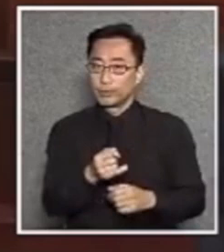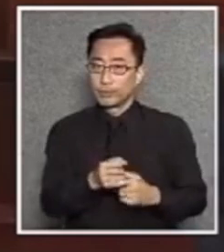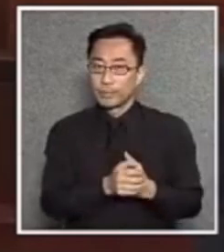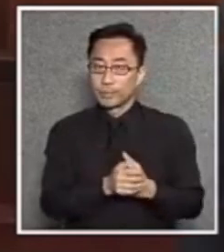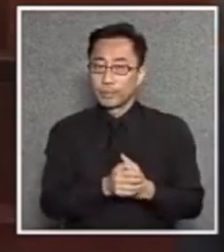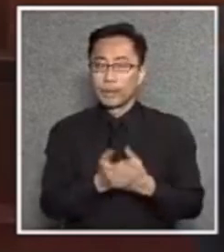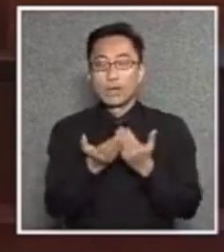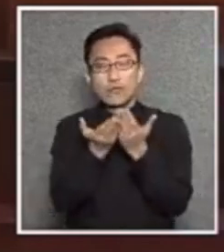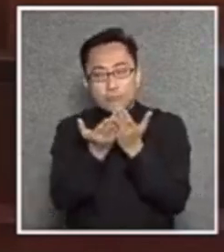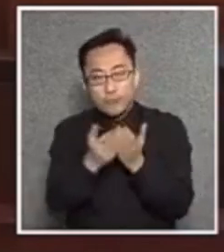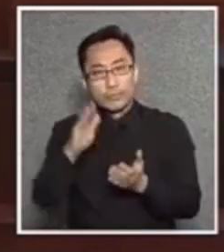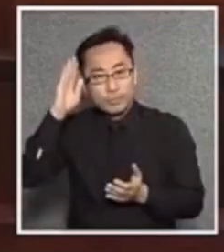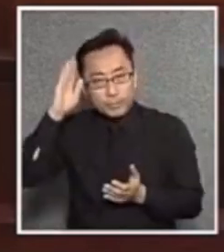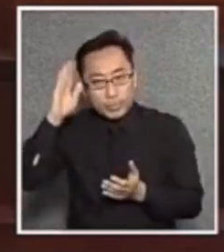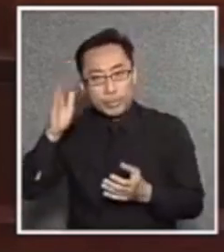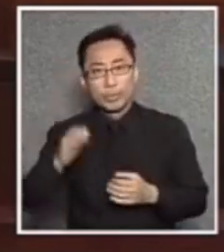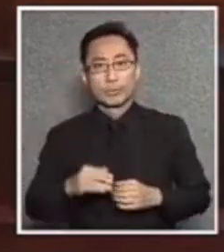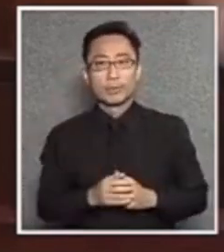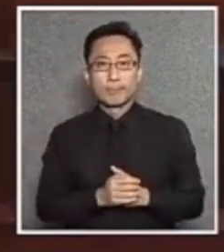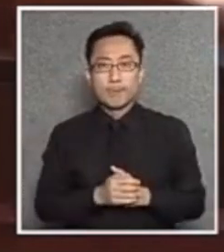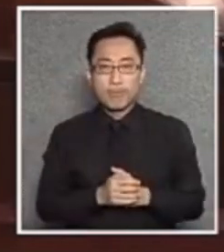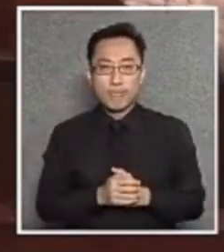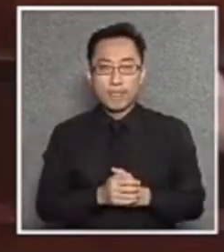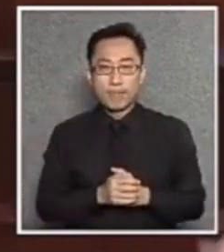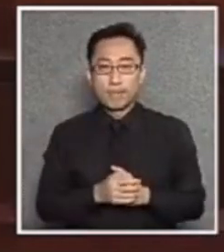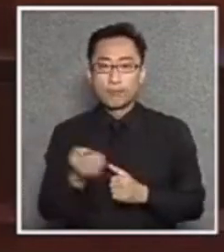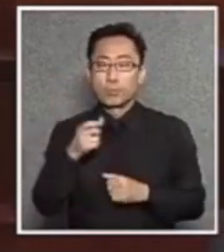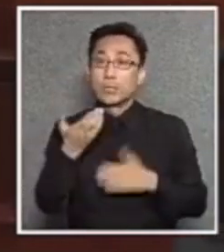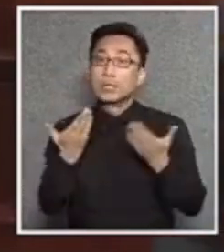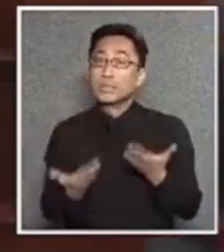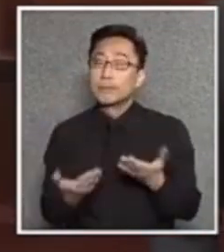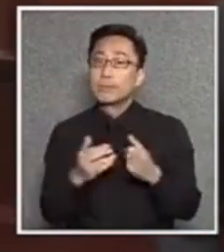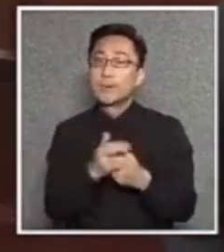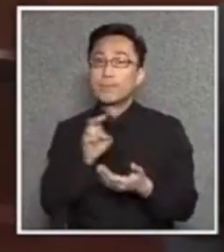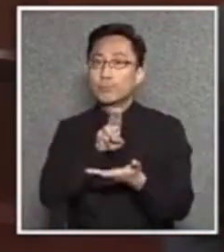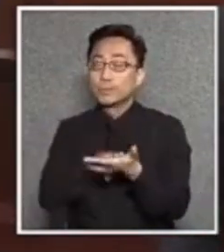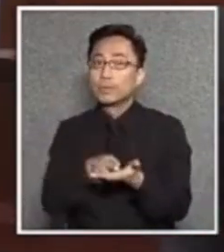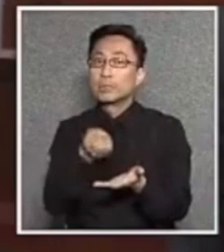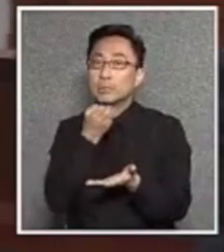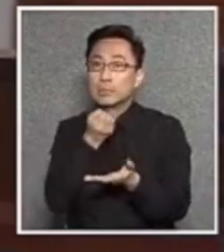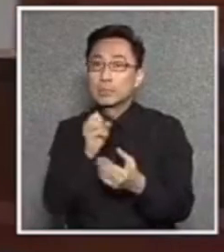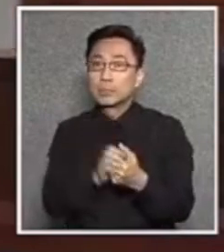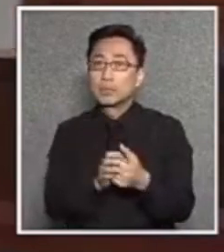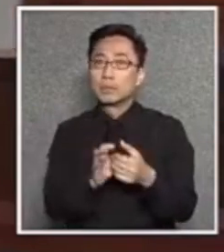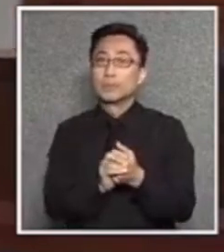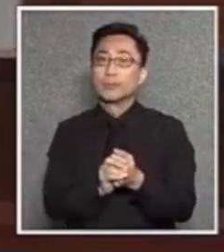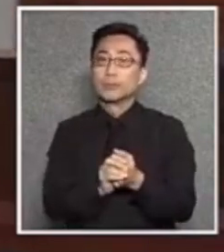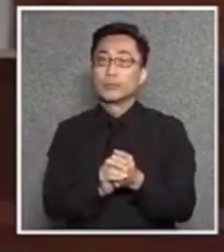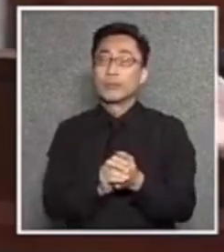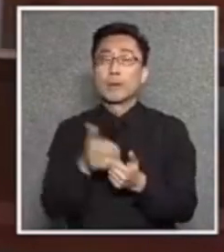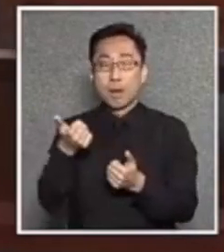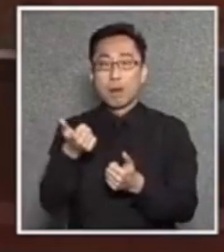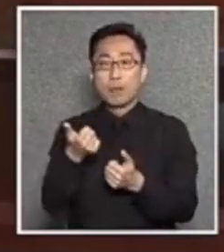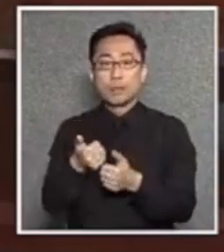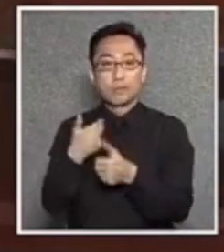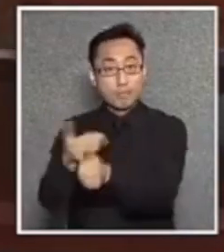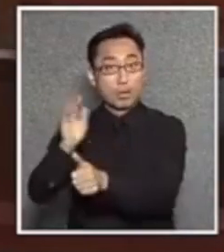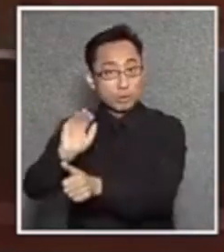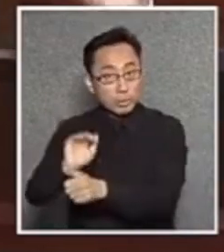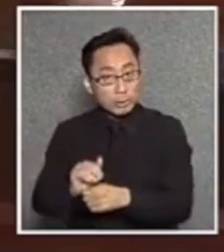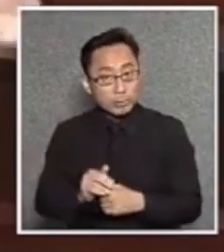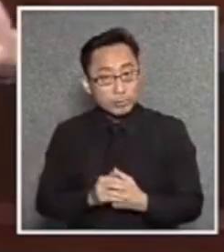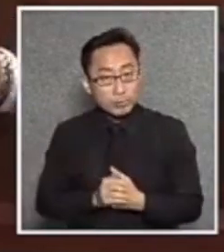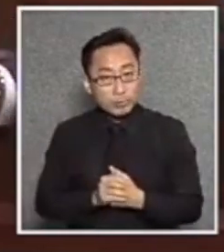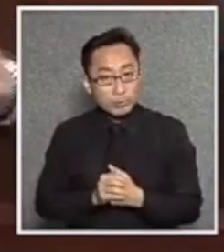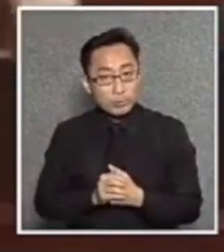下書啦，大佬，係咪？仲有今日提呢個不信任動議，我覺得陳恆斌都講得冇錯嘅。你為咩呢？